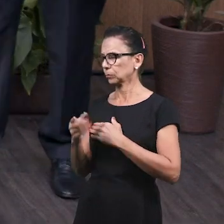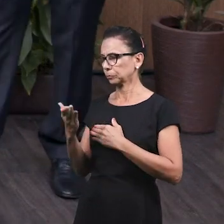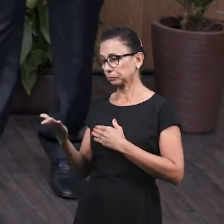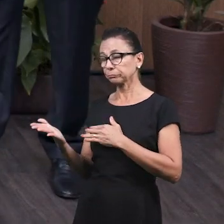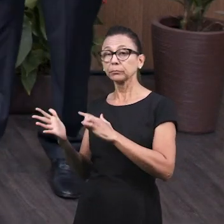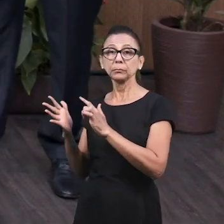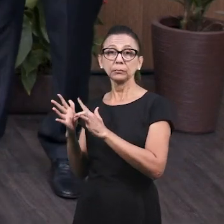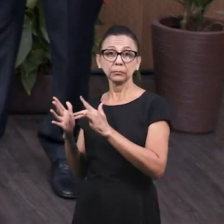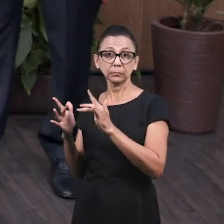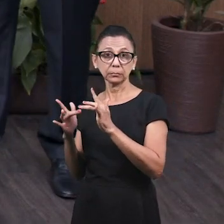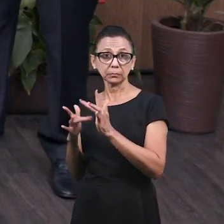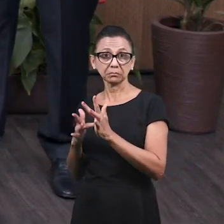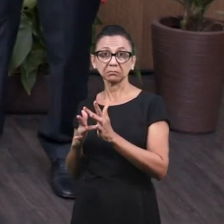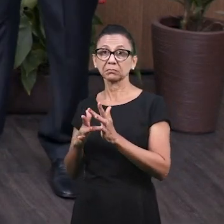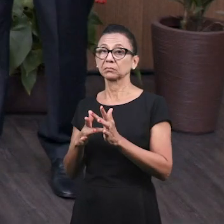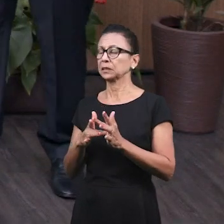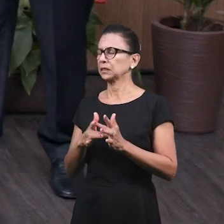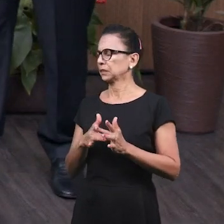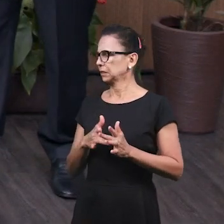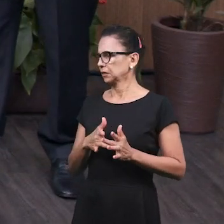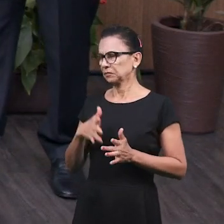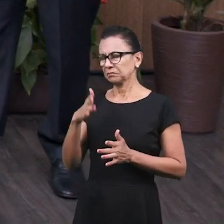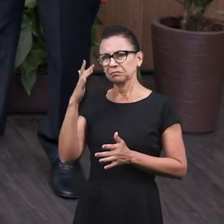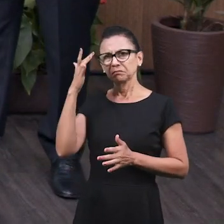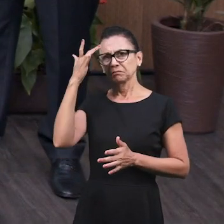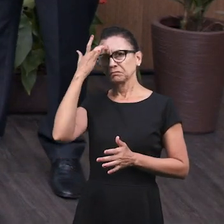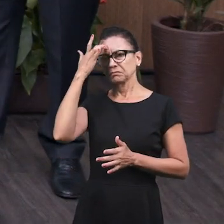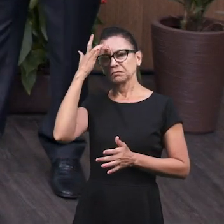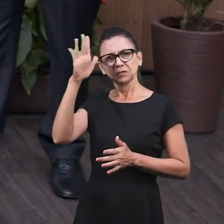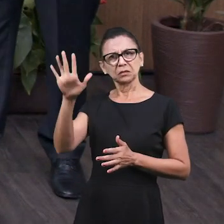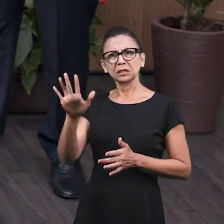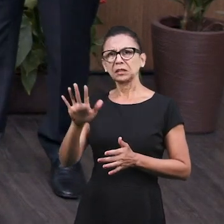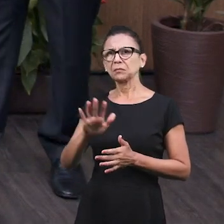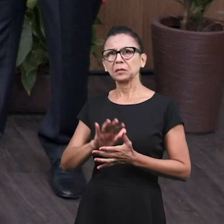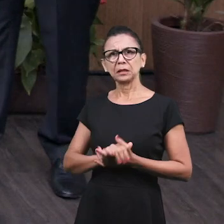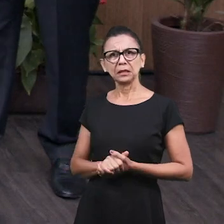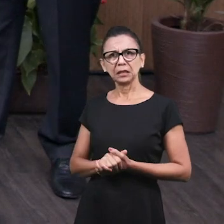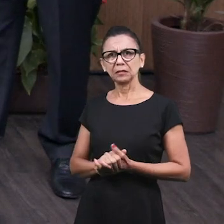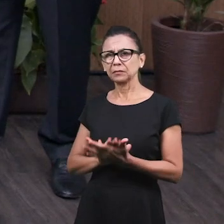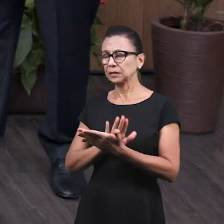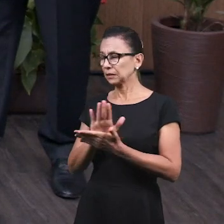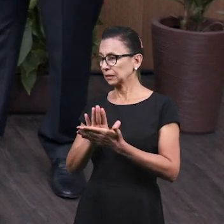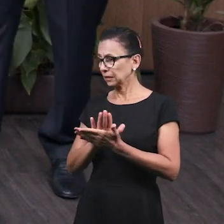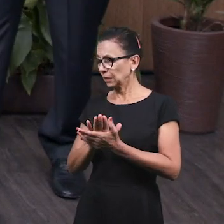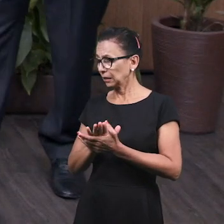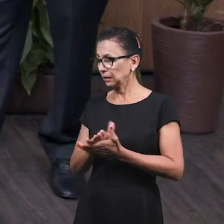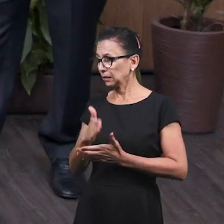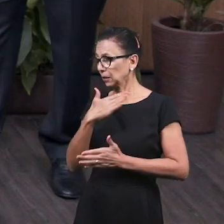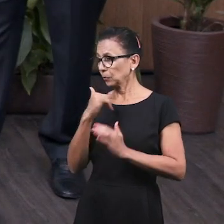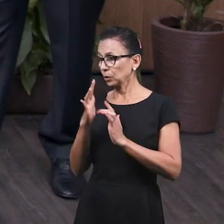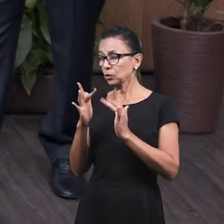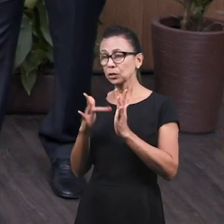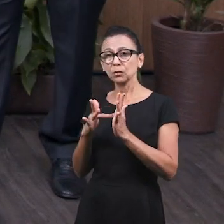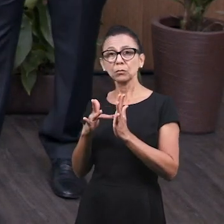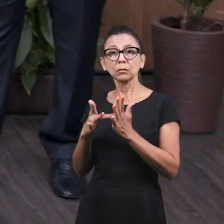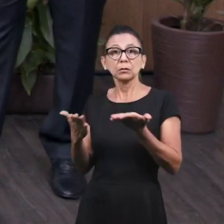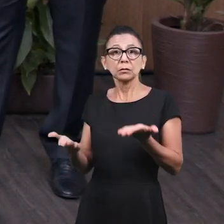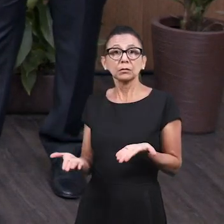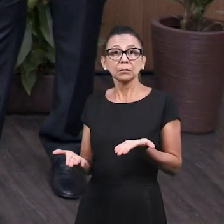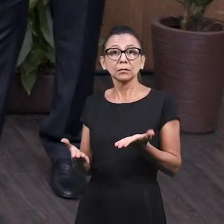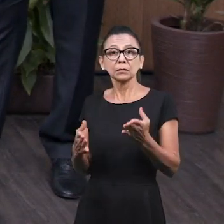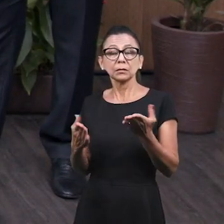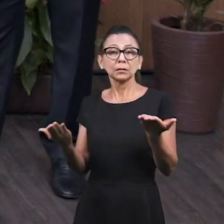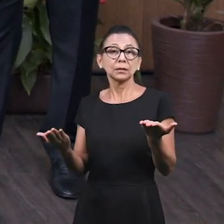Клеопа, он говорит Иисусу, что они не, которого они не знали, кто он. И он начал рассказывать Иисусу о